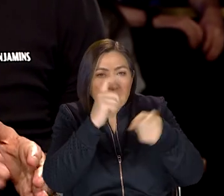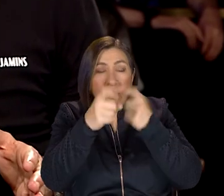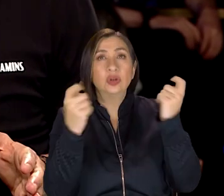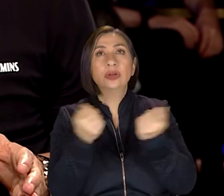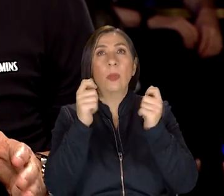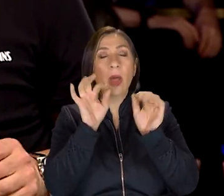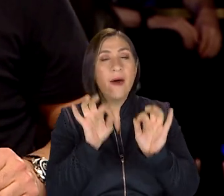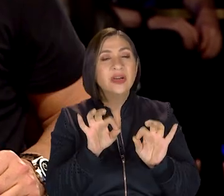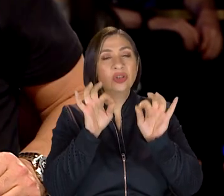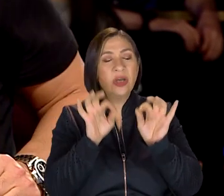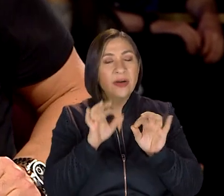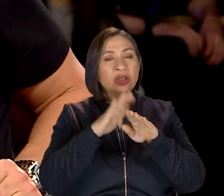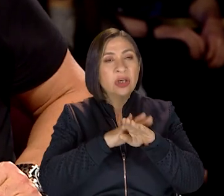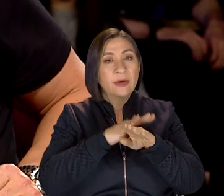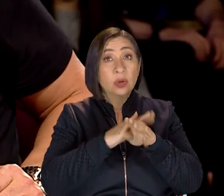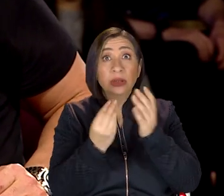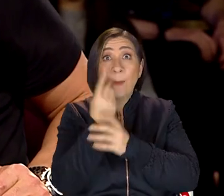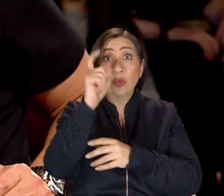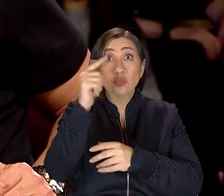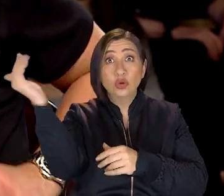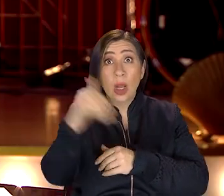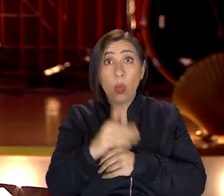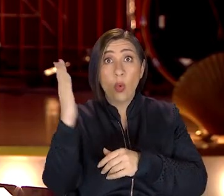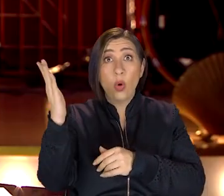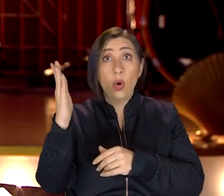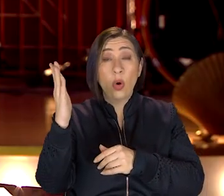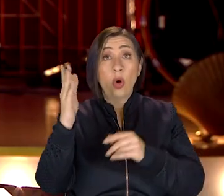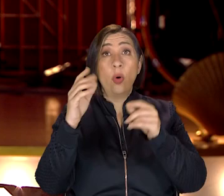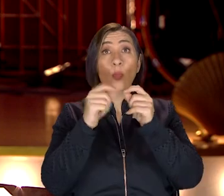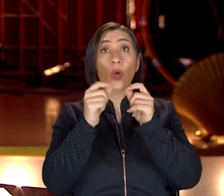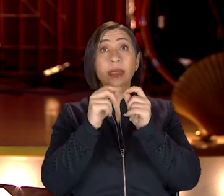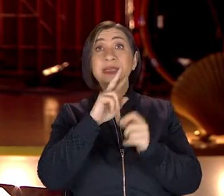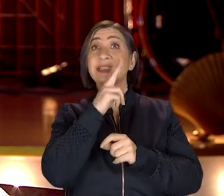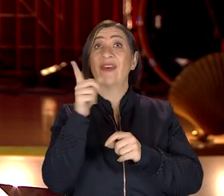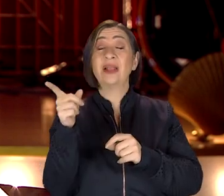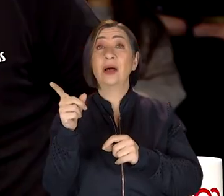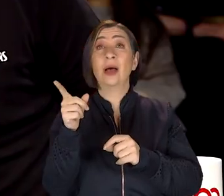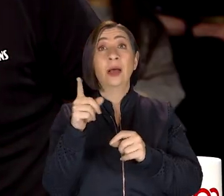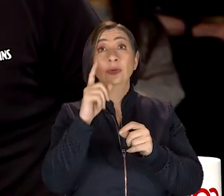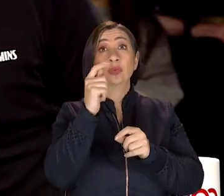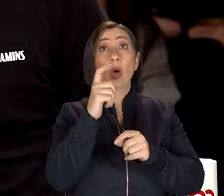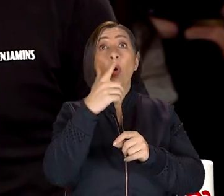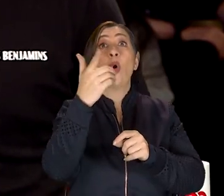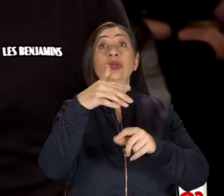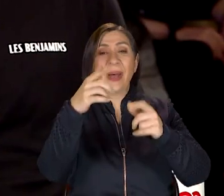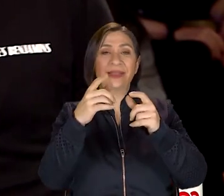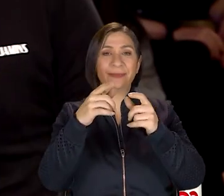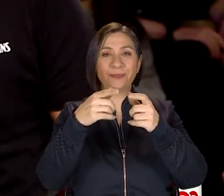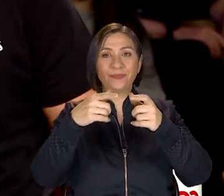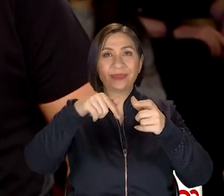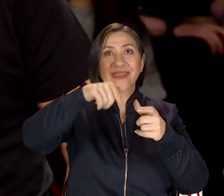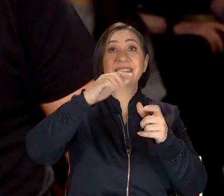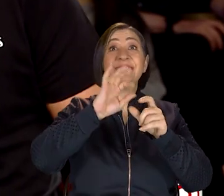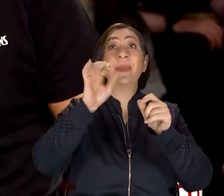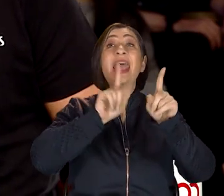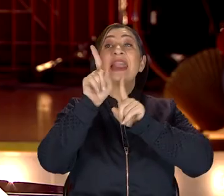Ve böyle onlar sabah 9.30'da geri geliyorlar. Bülent kapıyı açıyor. Zavallım Bülent olmuyor. Hayır, halbuki daha analog dönemdesiniz. Tabii analogdan